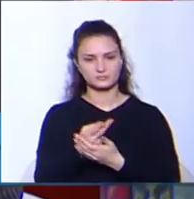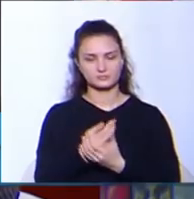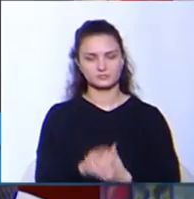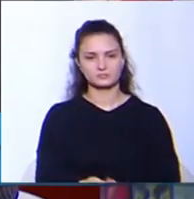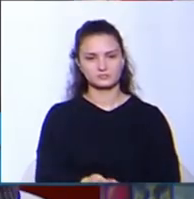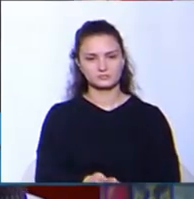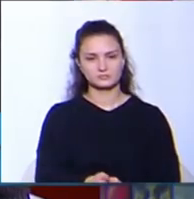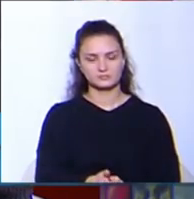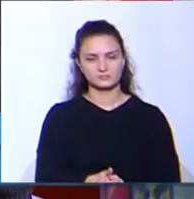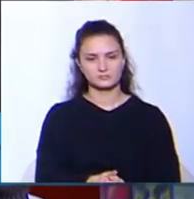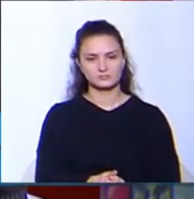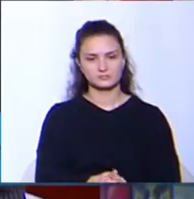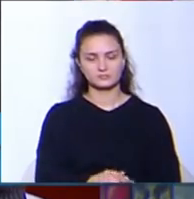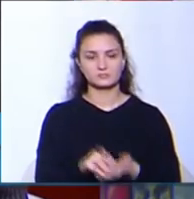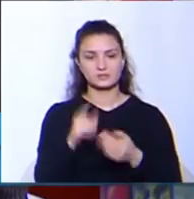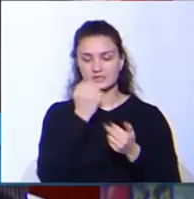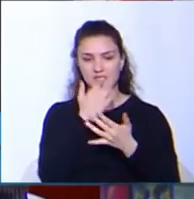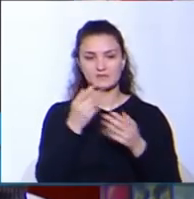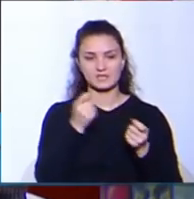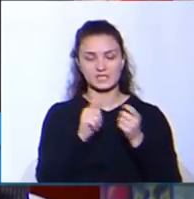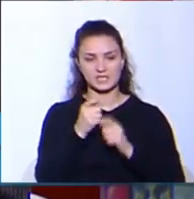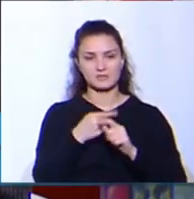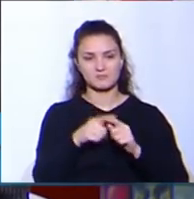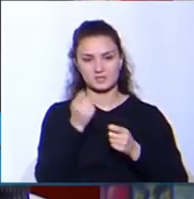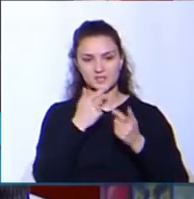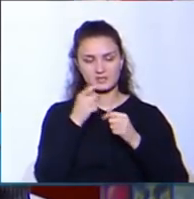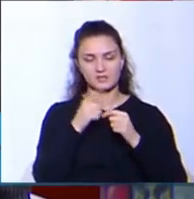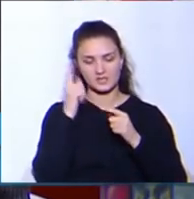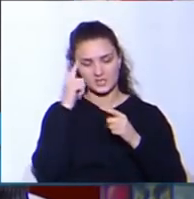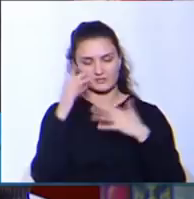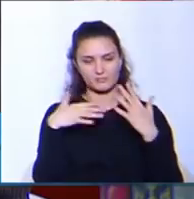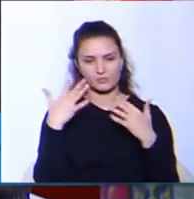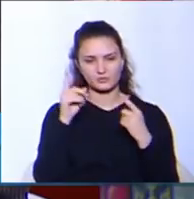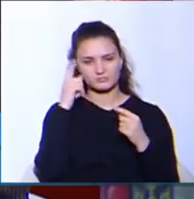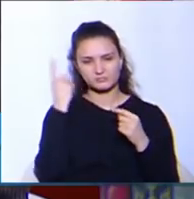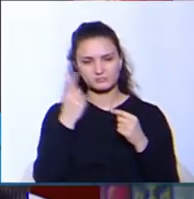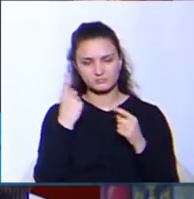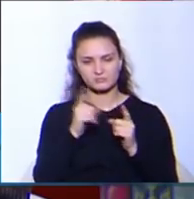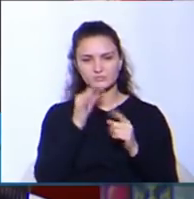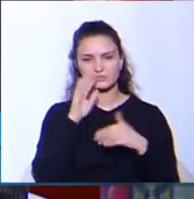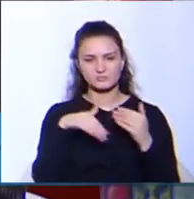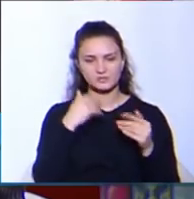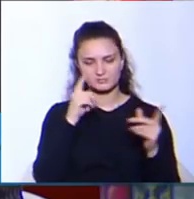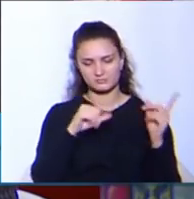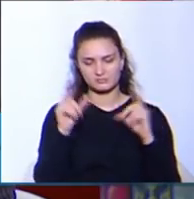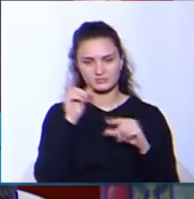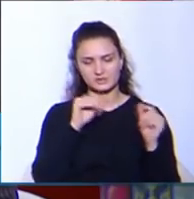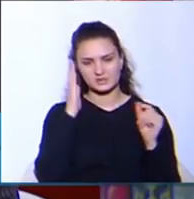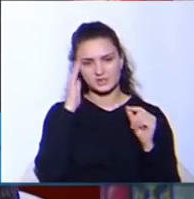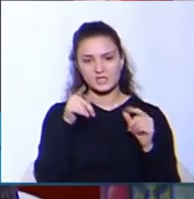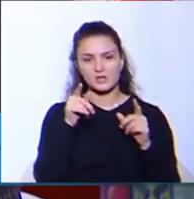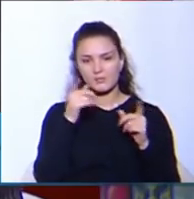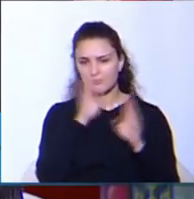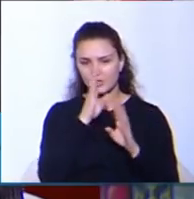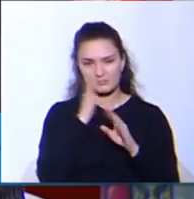რომ ეს ნივთიერებები, რომლებიც იწვევენ ეგრეთ წოდებულ ეიფორიას და ეიფორიის შემდეგ დგება ძილი, არაფიზიოლოგიური ძილი და